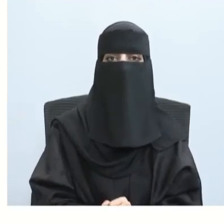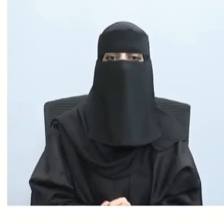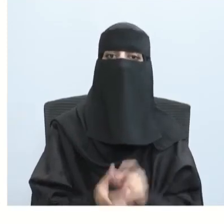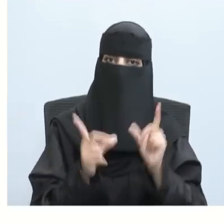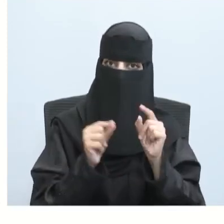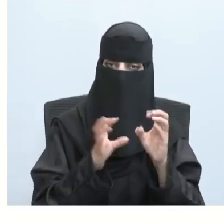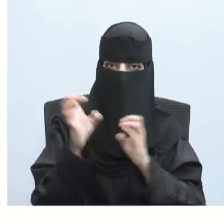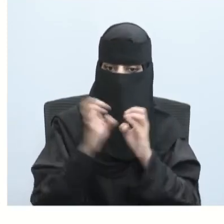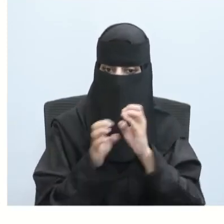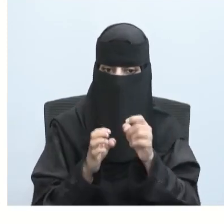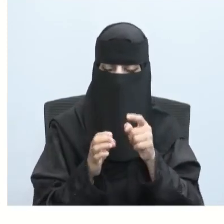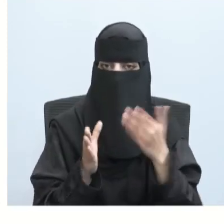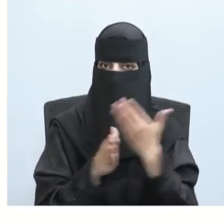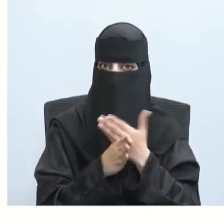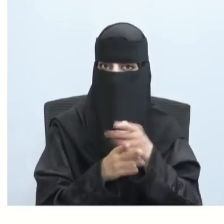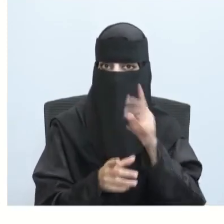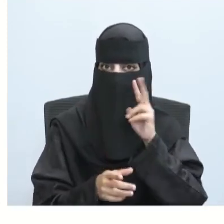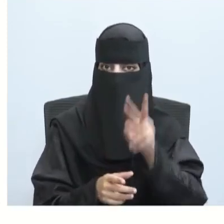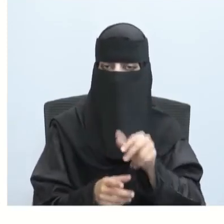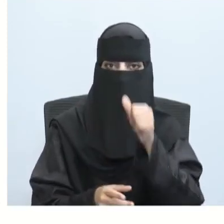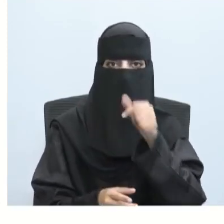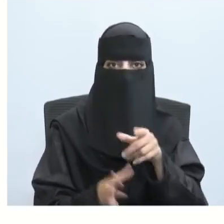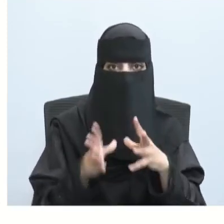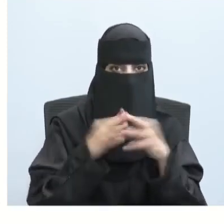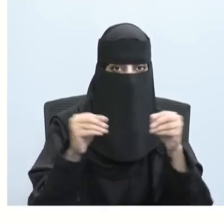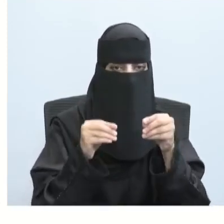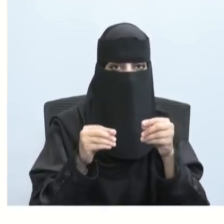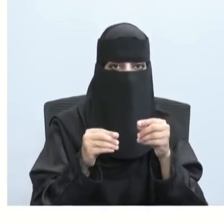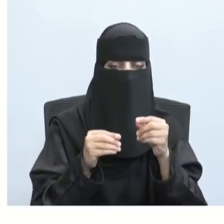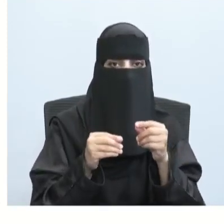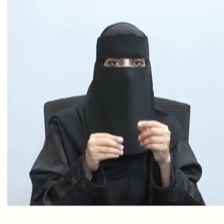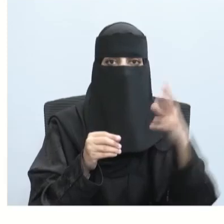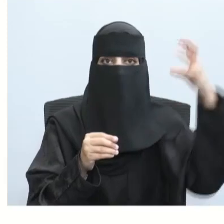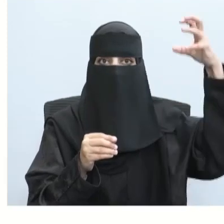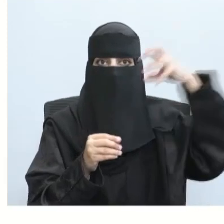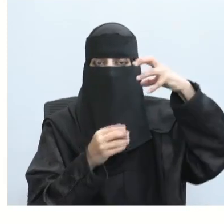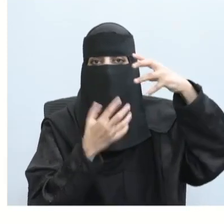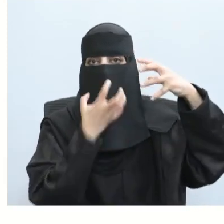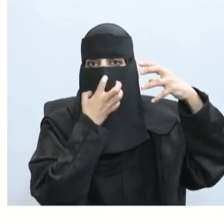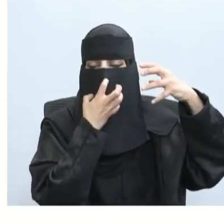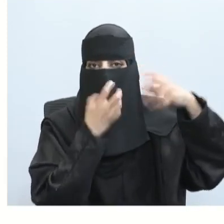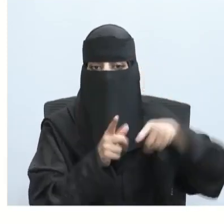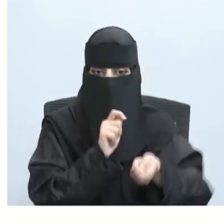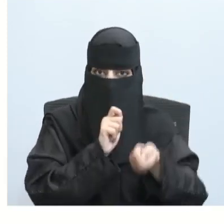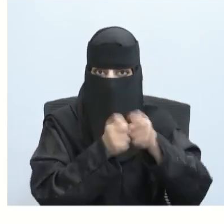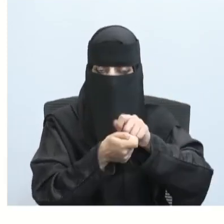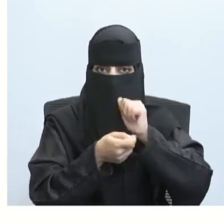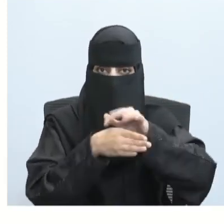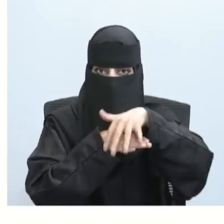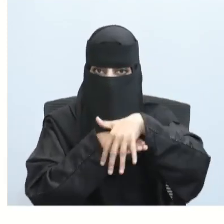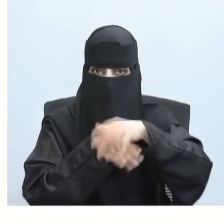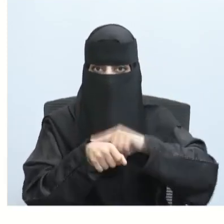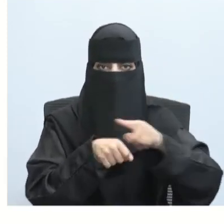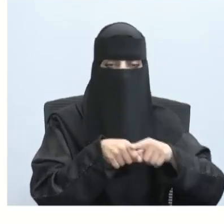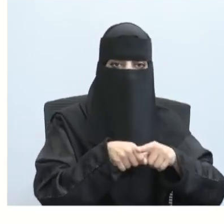احسنتم حدث للماء بانه امتص الطاقه من اشعه الشمس وتحول هذا الماء من